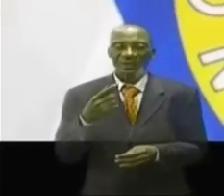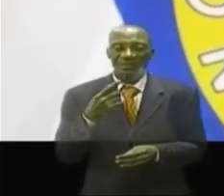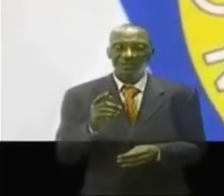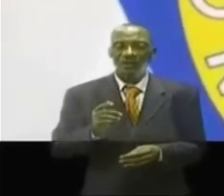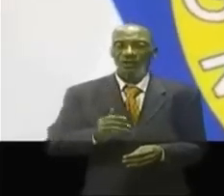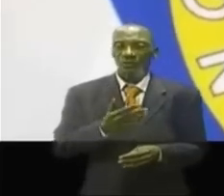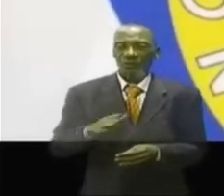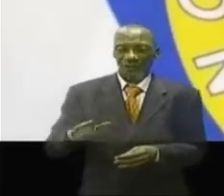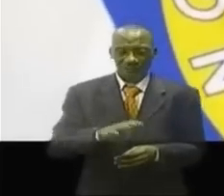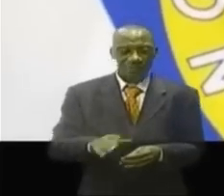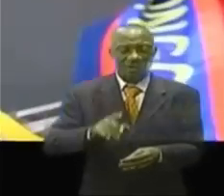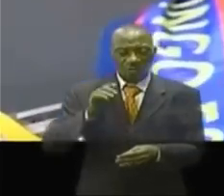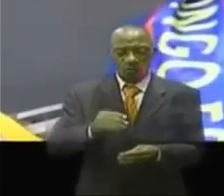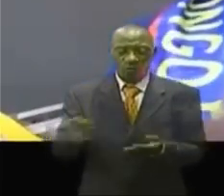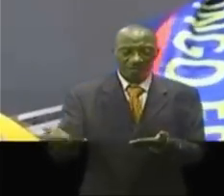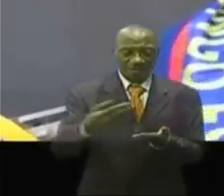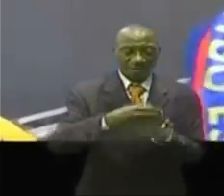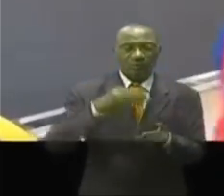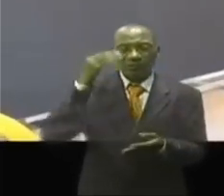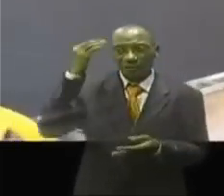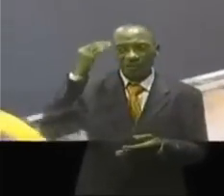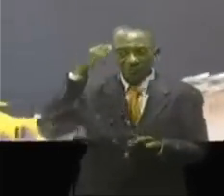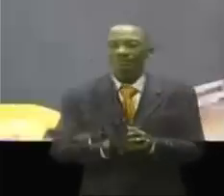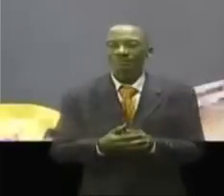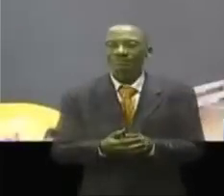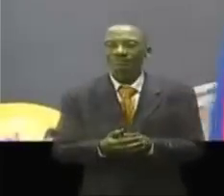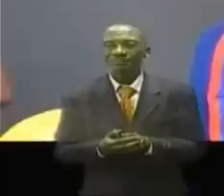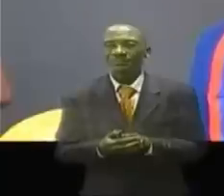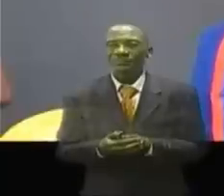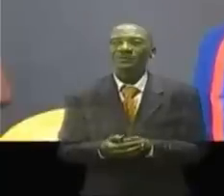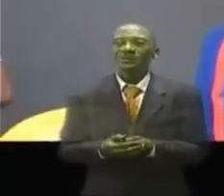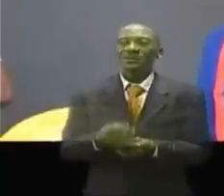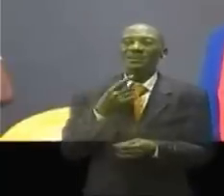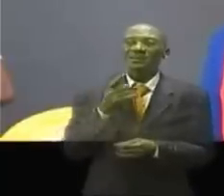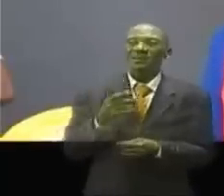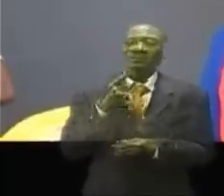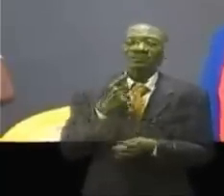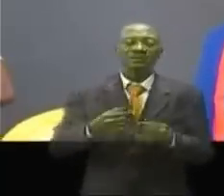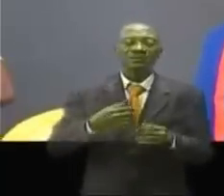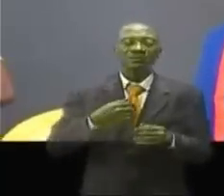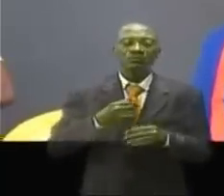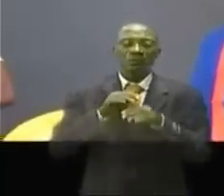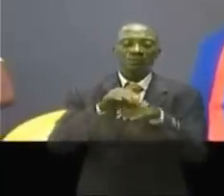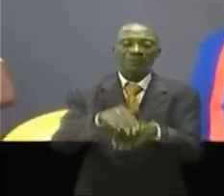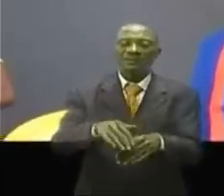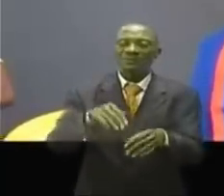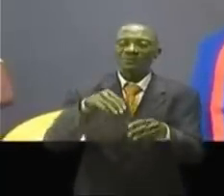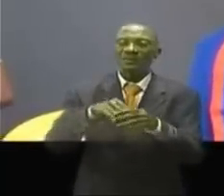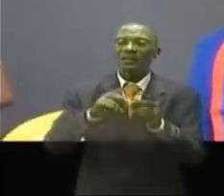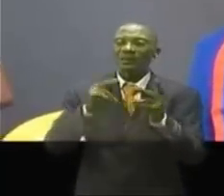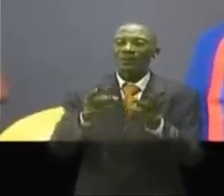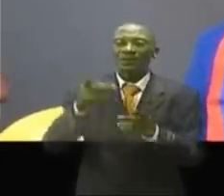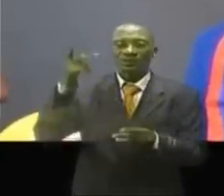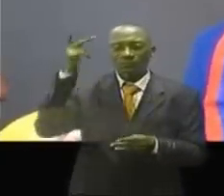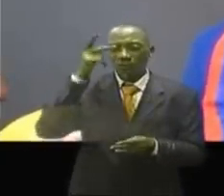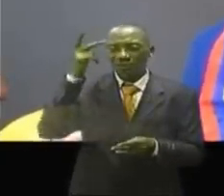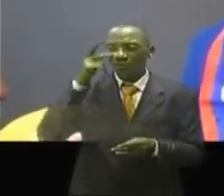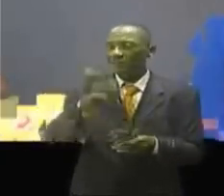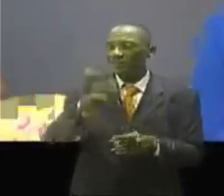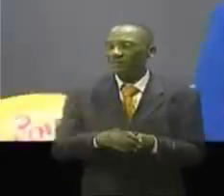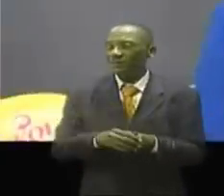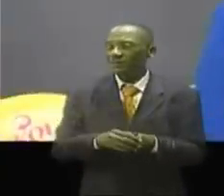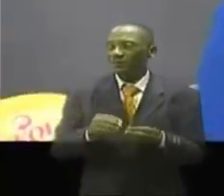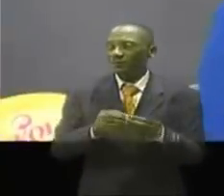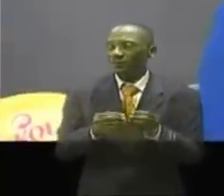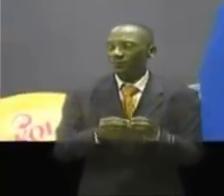Congo Espoir pour le soutenir. Si ça adhère à cette... À la tête, c'est le président de la République, Félix-Antoine